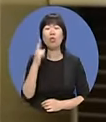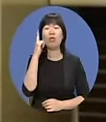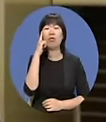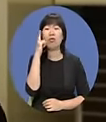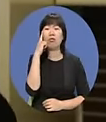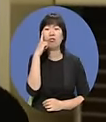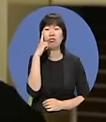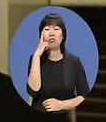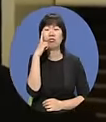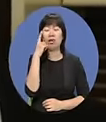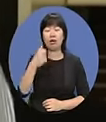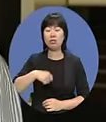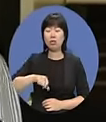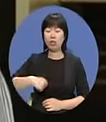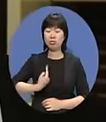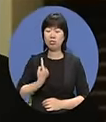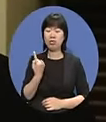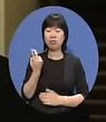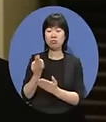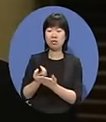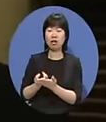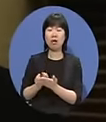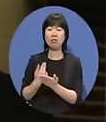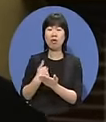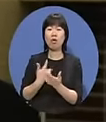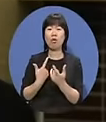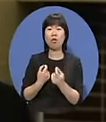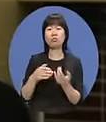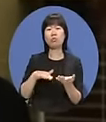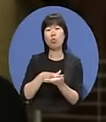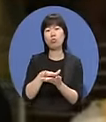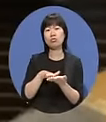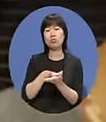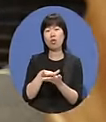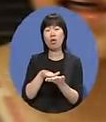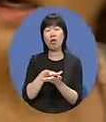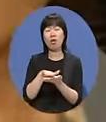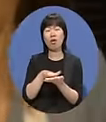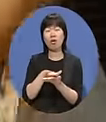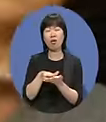왜? 찬이는 혼자 재우고 나랑 같이 놀자.